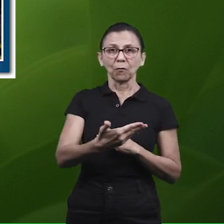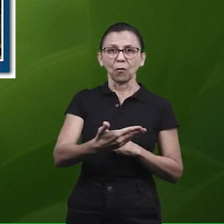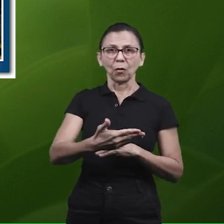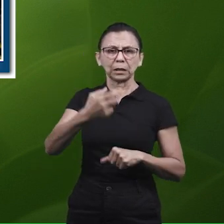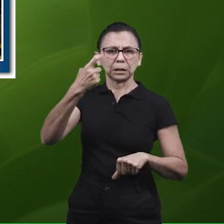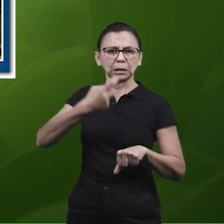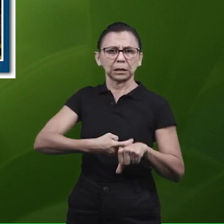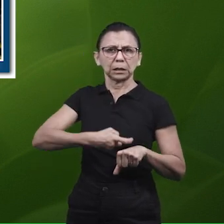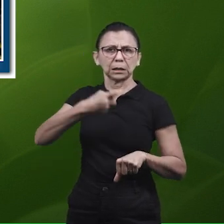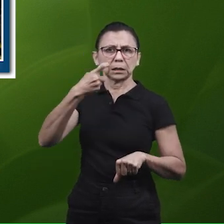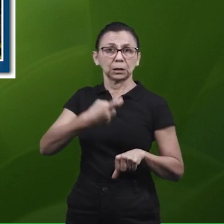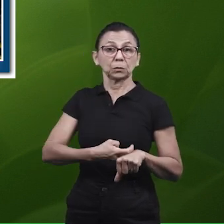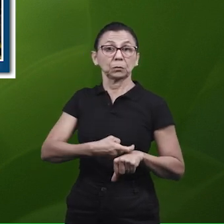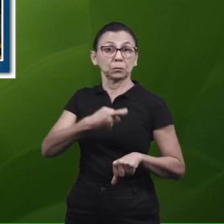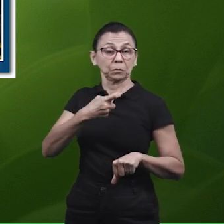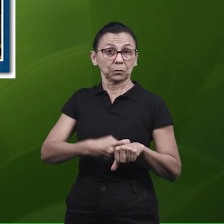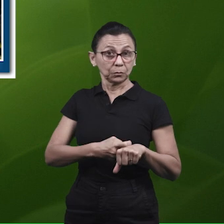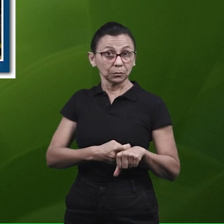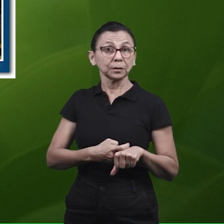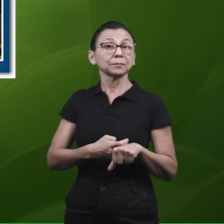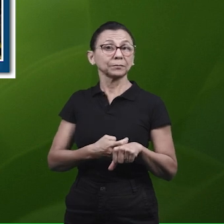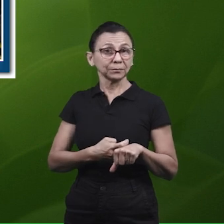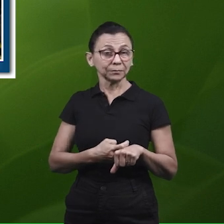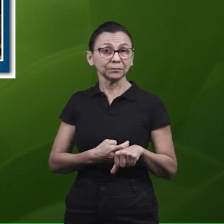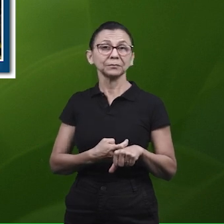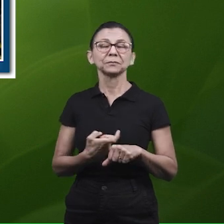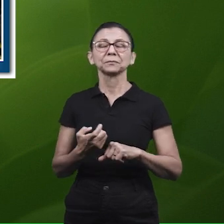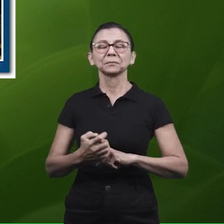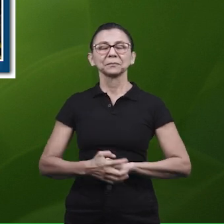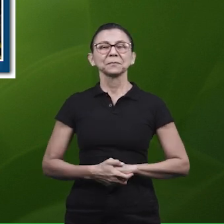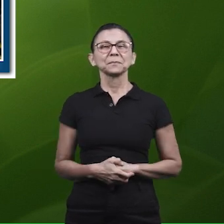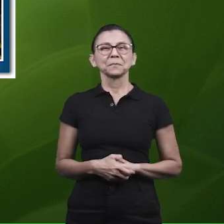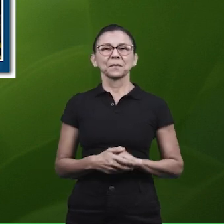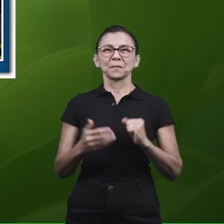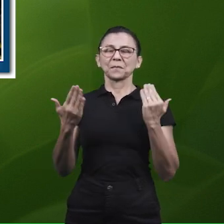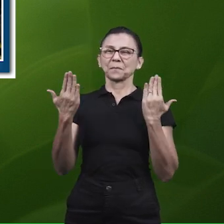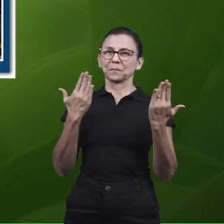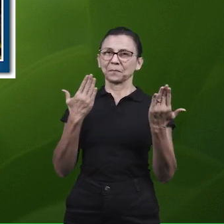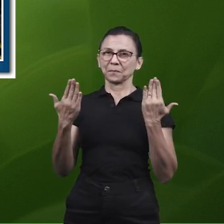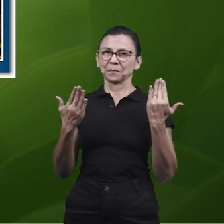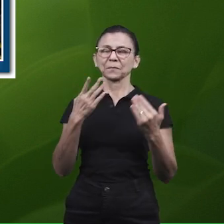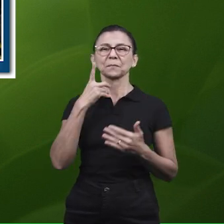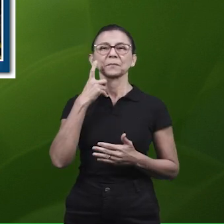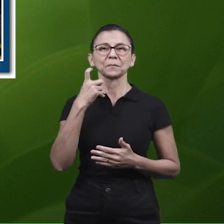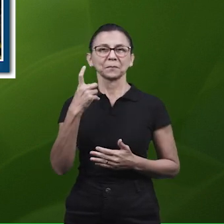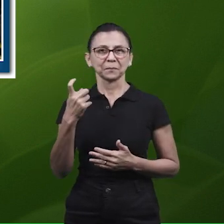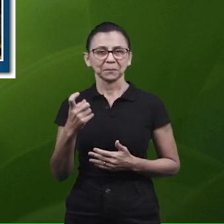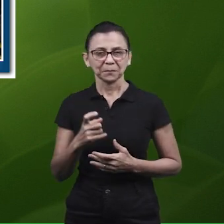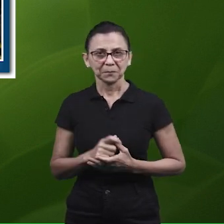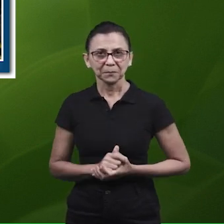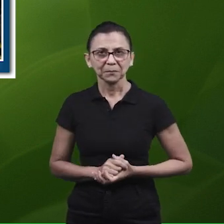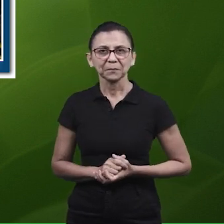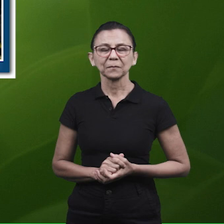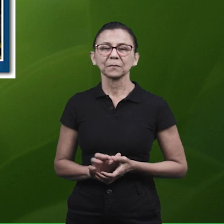centre de l'épée soit malléable. Et à l'extérieur, il était extrêmement résistant.